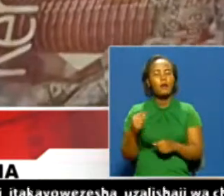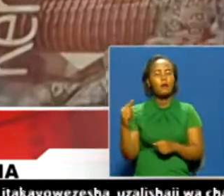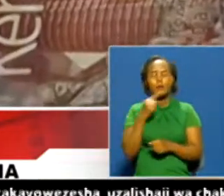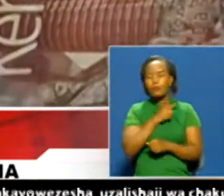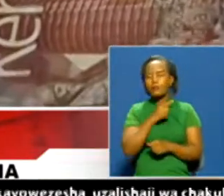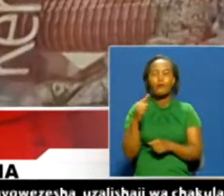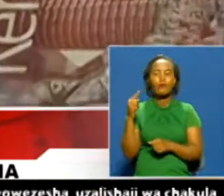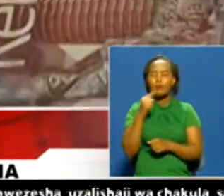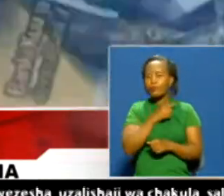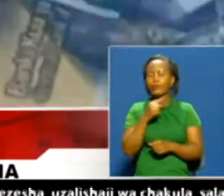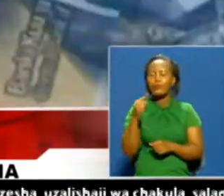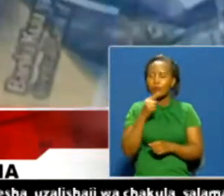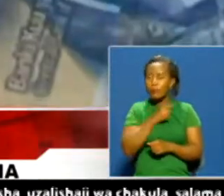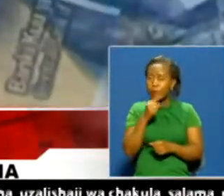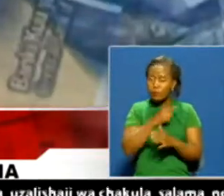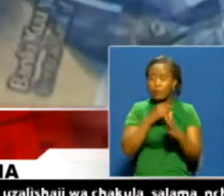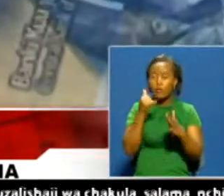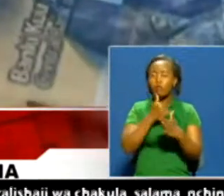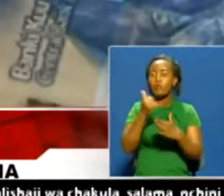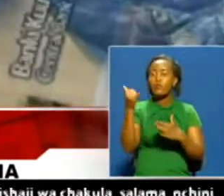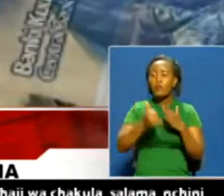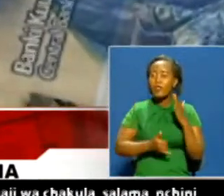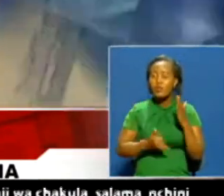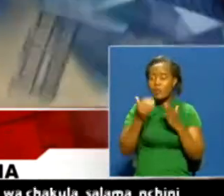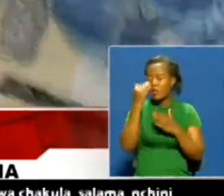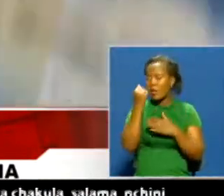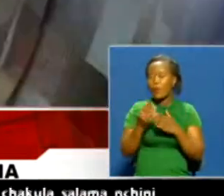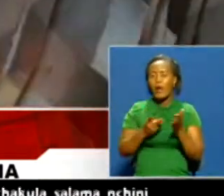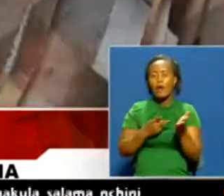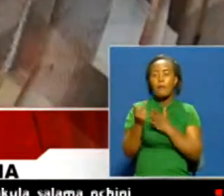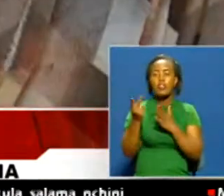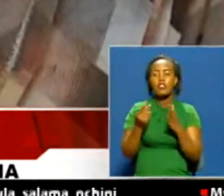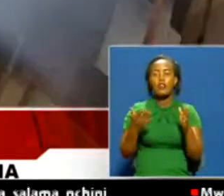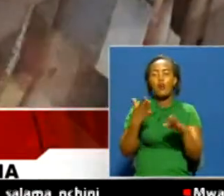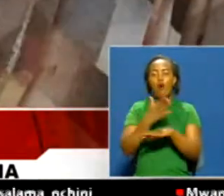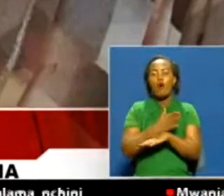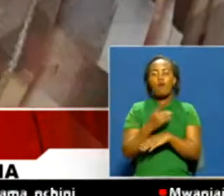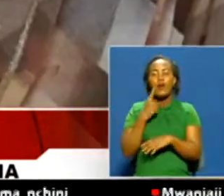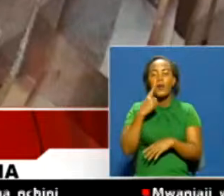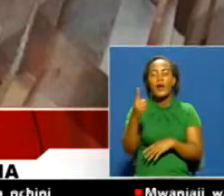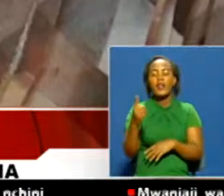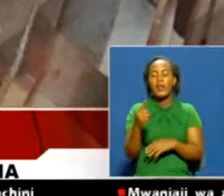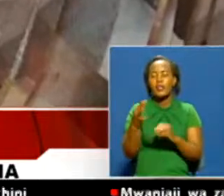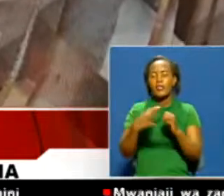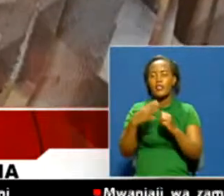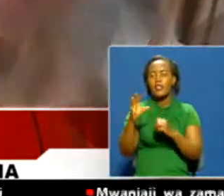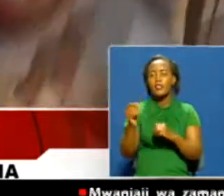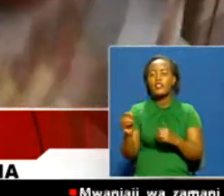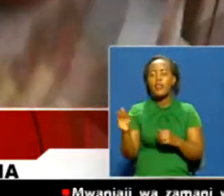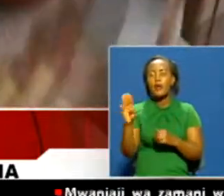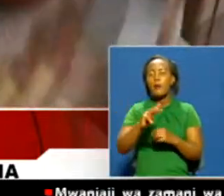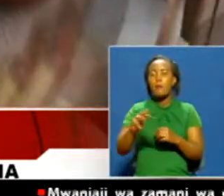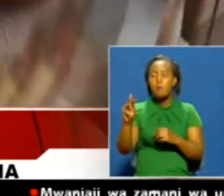za bima baada ya kulipa fidia za thamani ya shilingi milioni 188 kwa wateja.